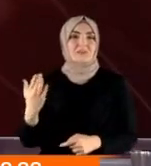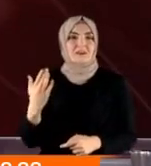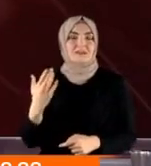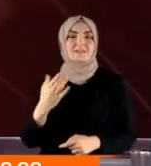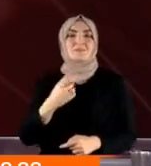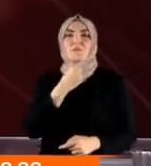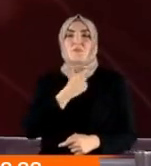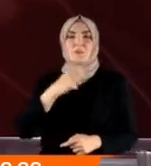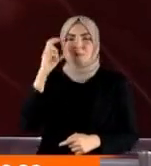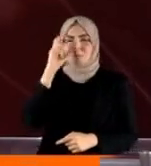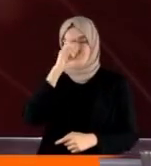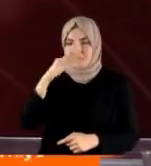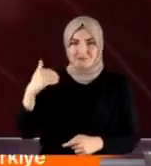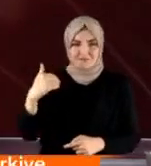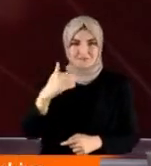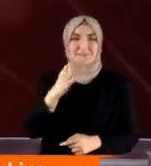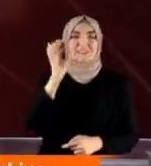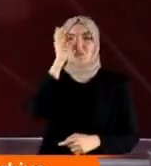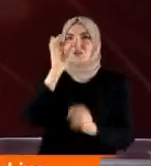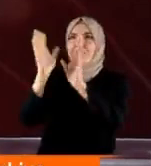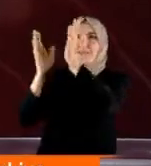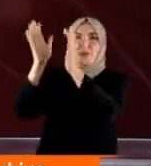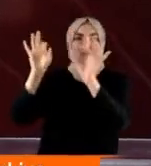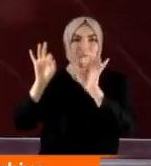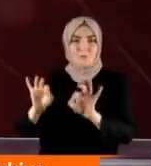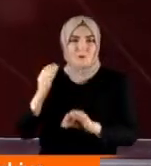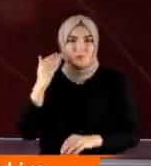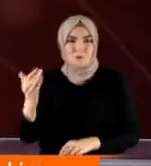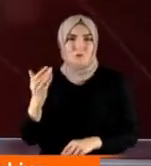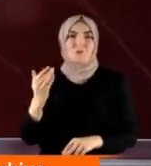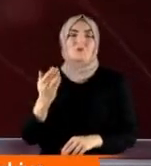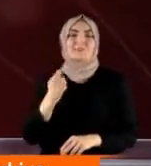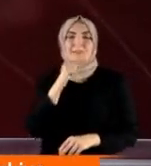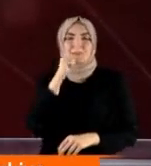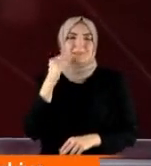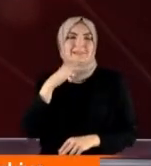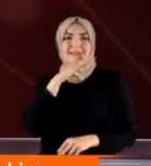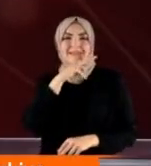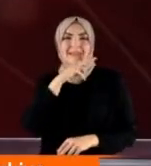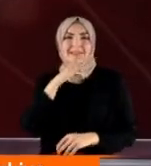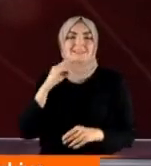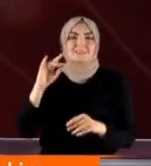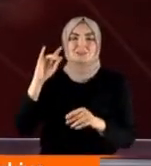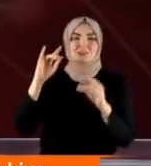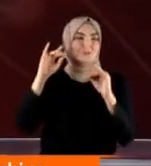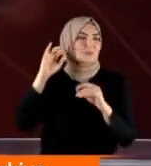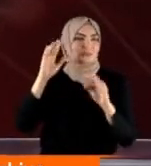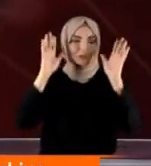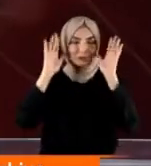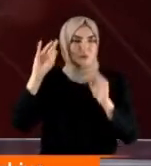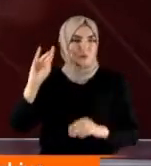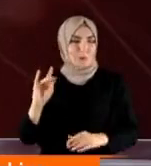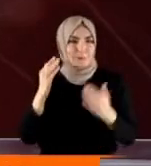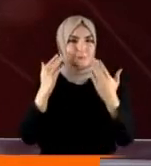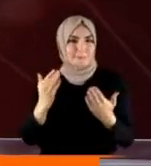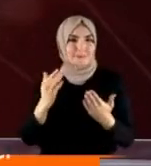yerde kiremit rengi minaresiyle dikkat çekerdi Vaniköy Camii. İstanbul'un çok bilinmeyen saklı güzelliklerinden